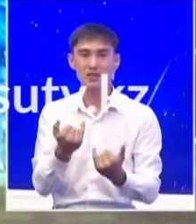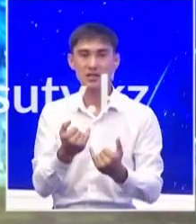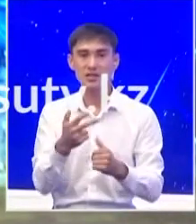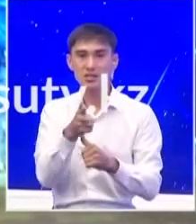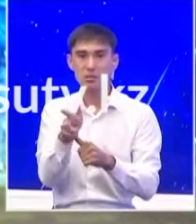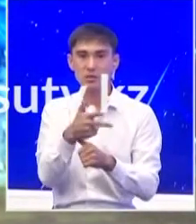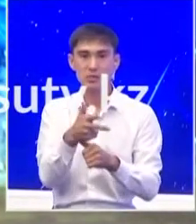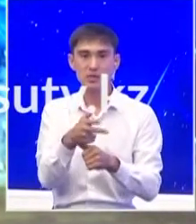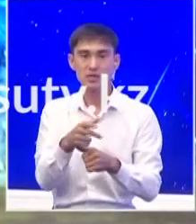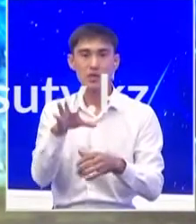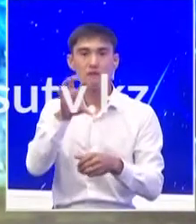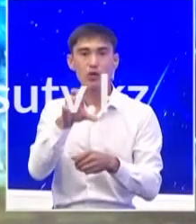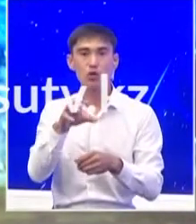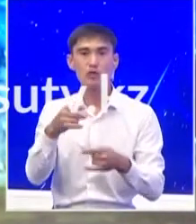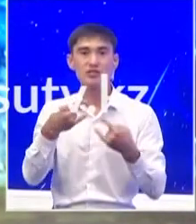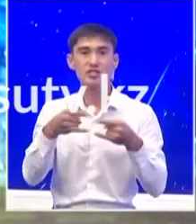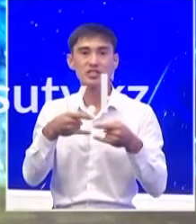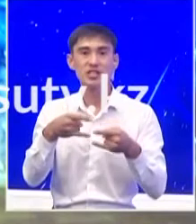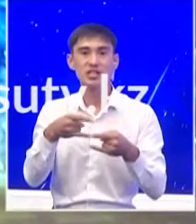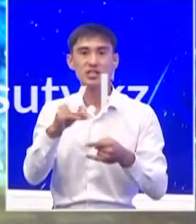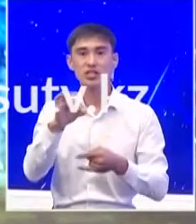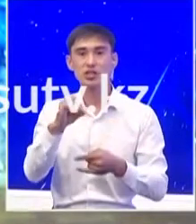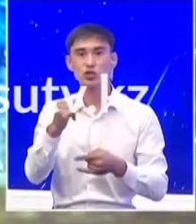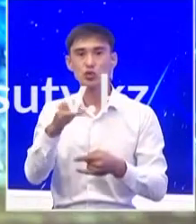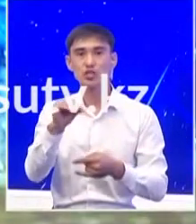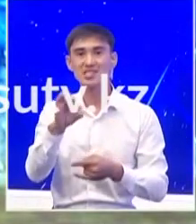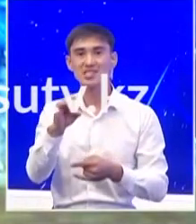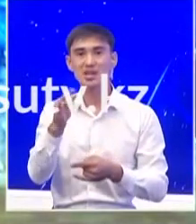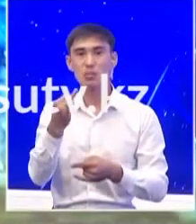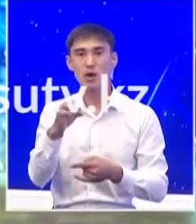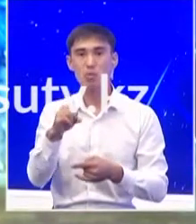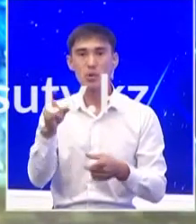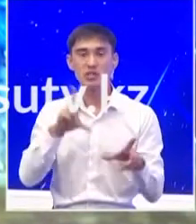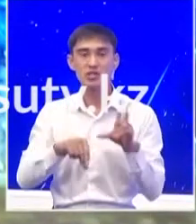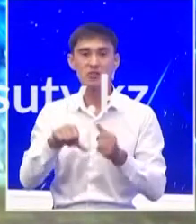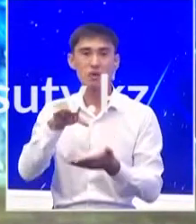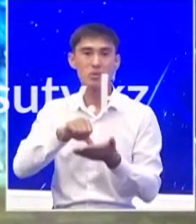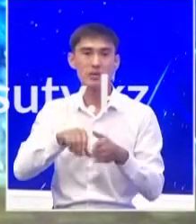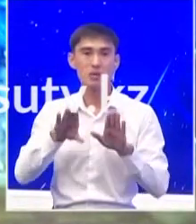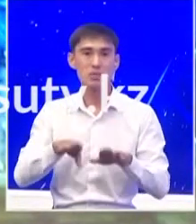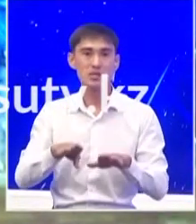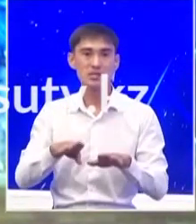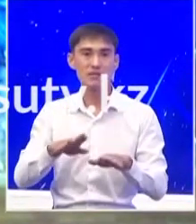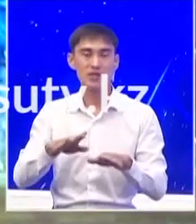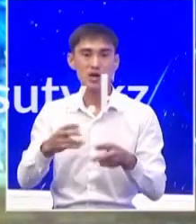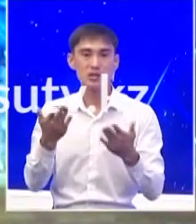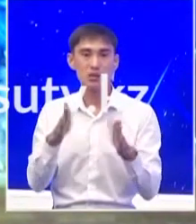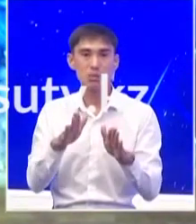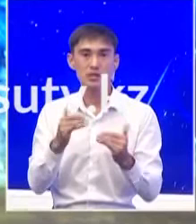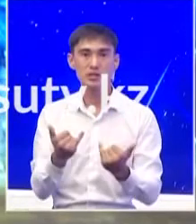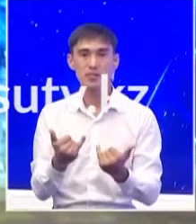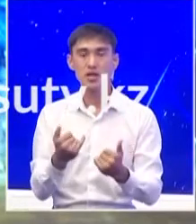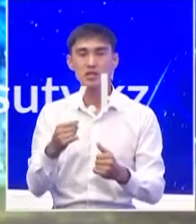Фотографу телеканала ЖТСУ Женесу Скабаю посчастливилось побывать на месте, как говорится, в самые гуще событий.